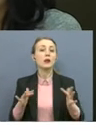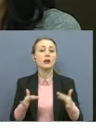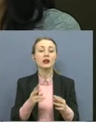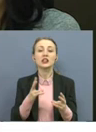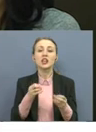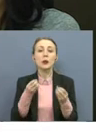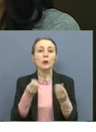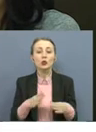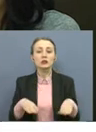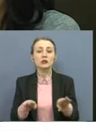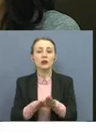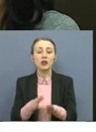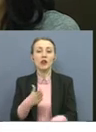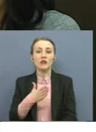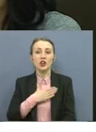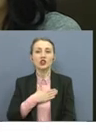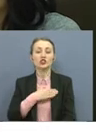бәрі